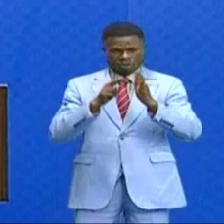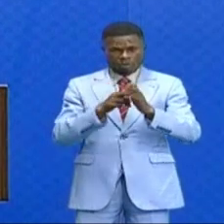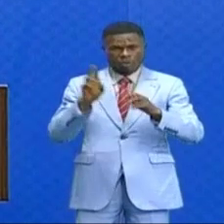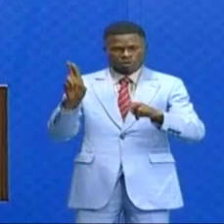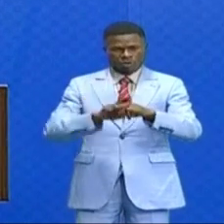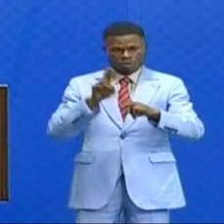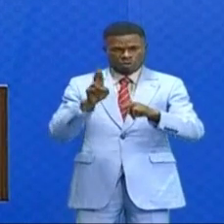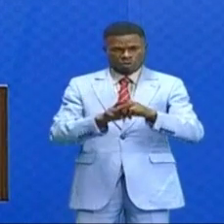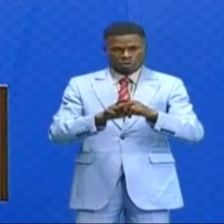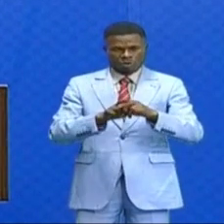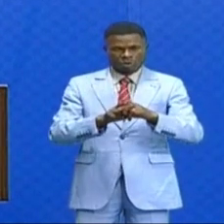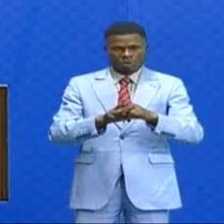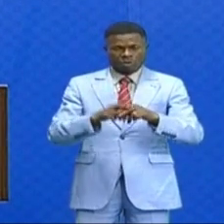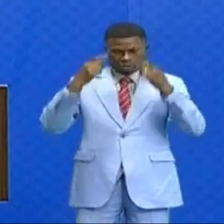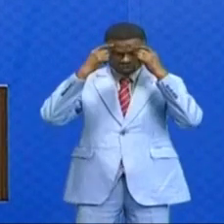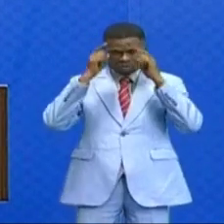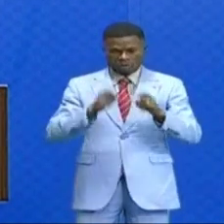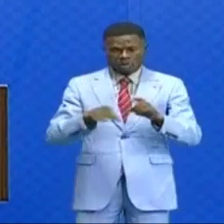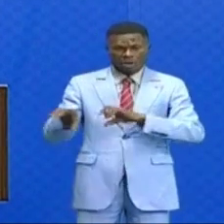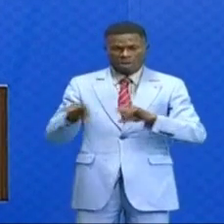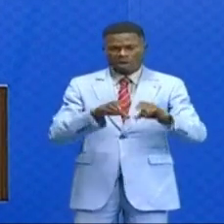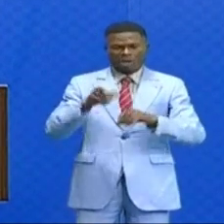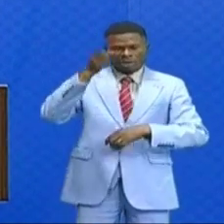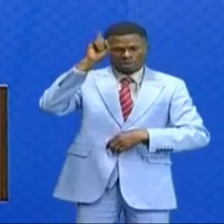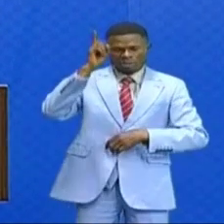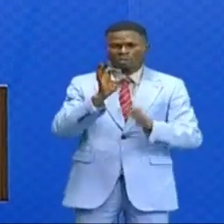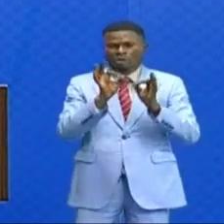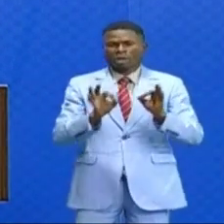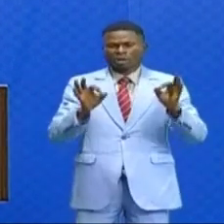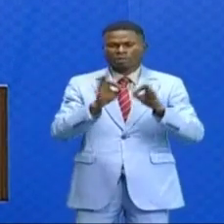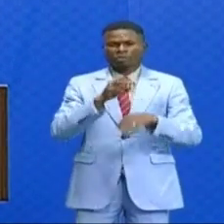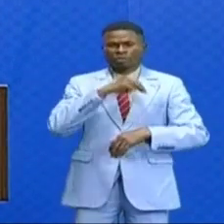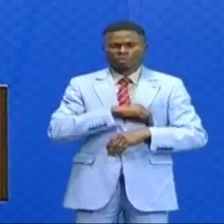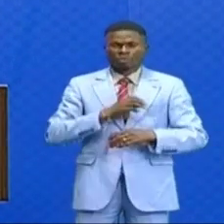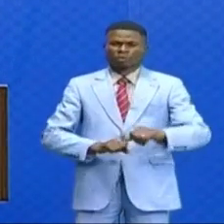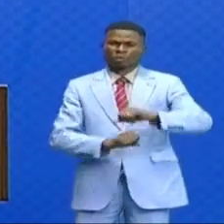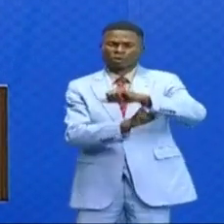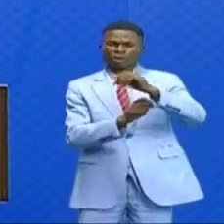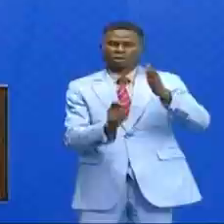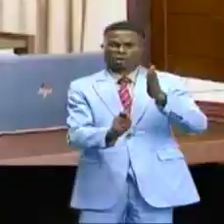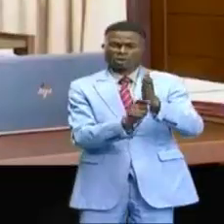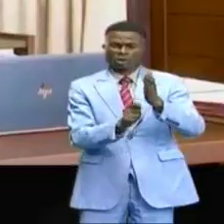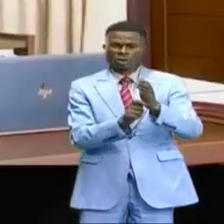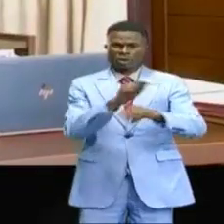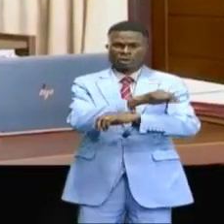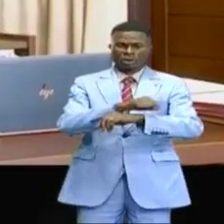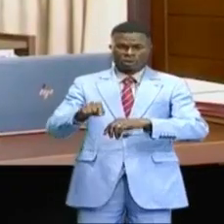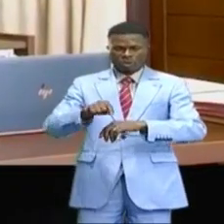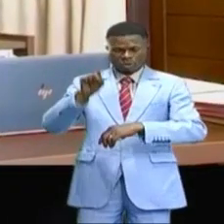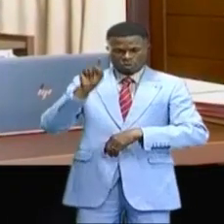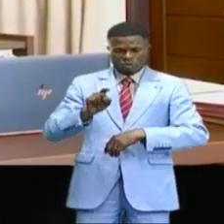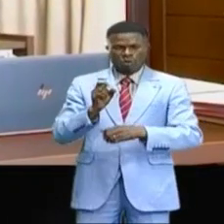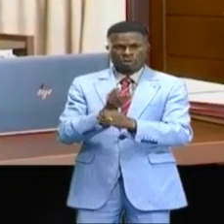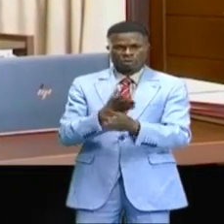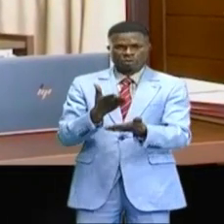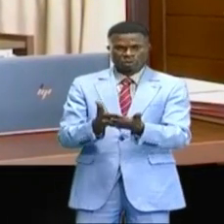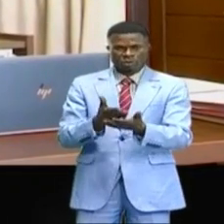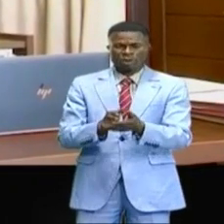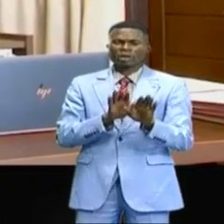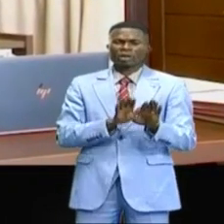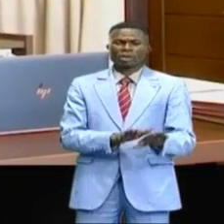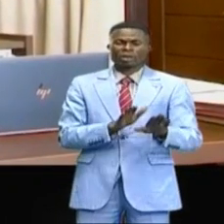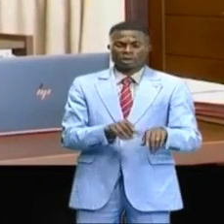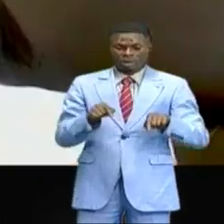de quelques-unes de ces mesures et actions prioritaires, une mission d'assistance technique des institutions de Bretton Woods est attendue